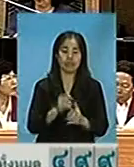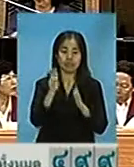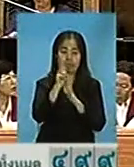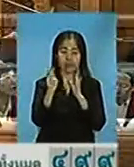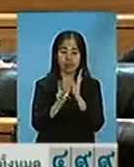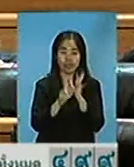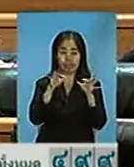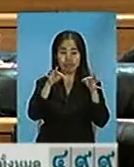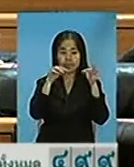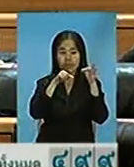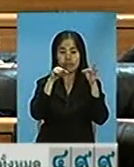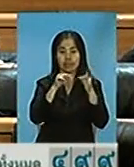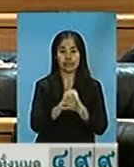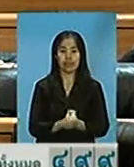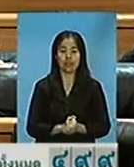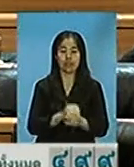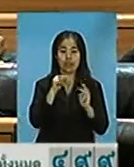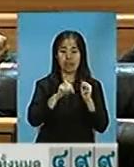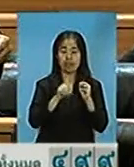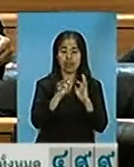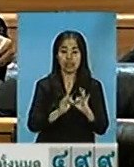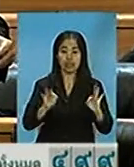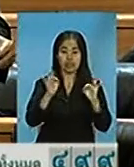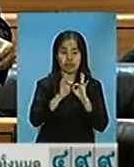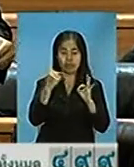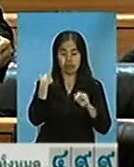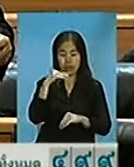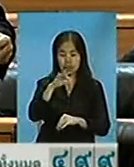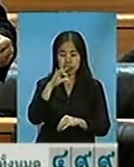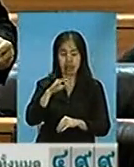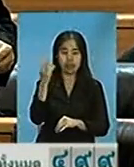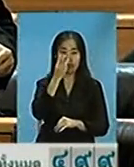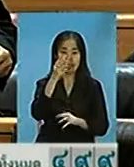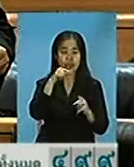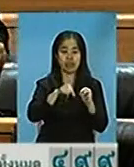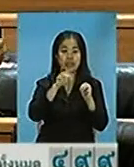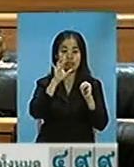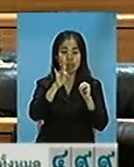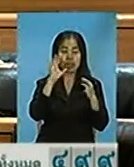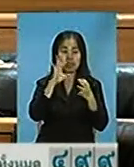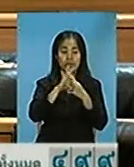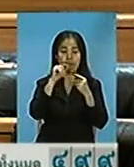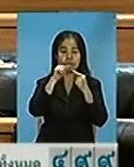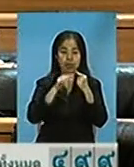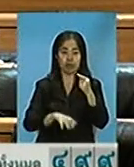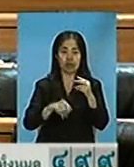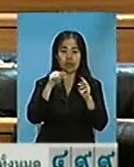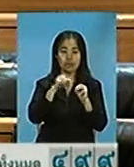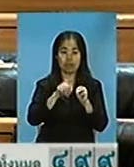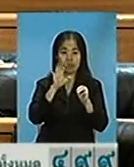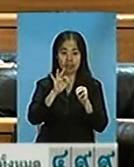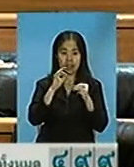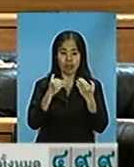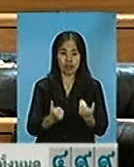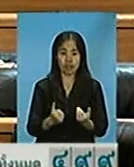ครับมาตราที่สำคัญก็อยู่กันไม่กี่มาตราครับโดยเฉพาะมาตรา8ที่เกี่ยวกับวัตถุประสงค์และก็มาตราที่เรากำลังพูดถึง